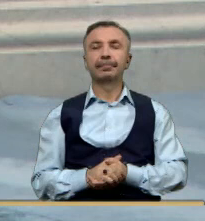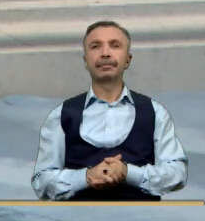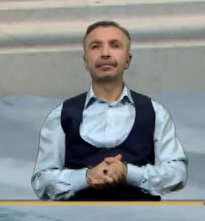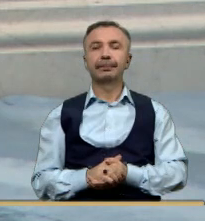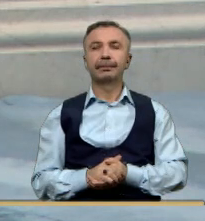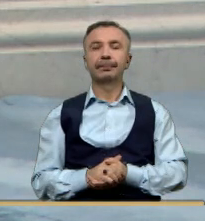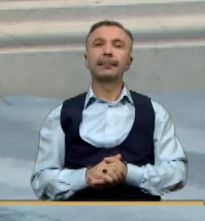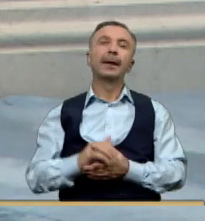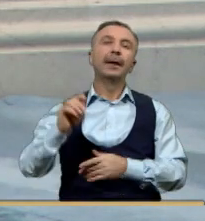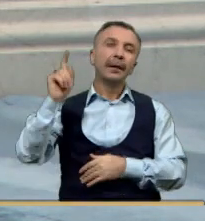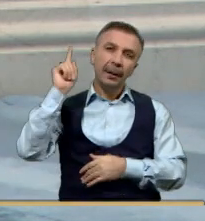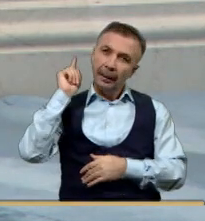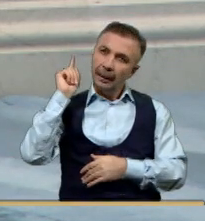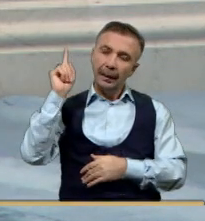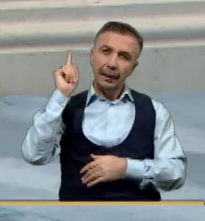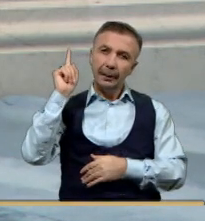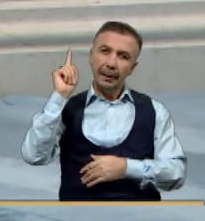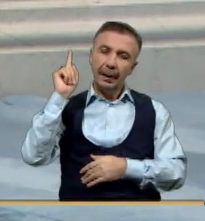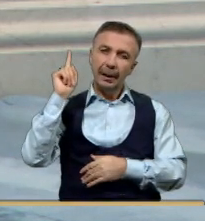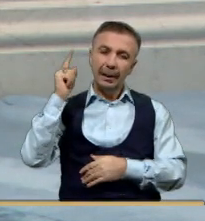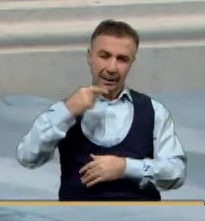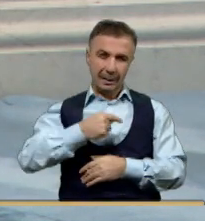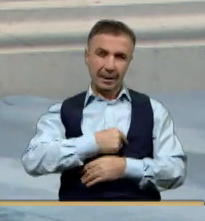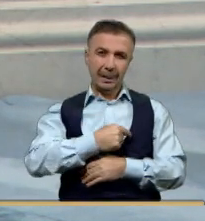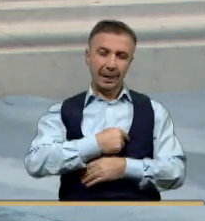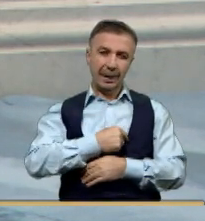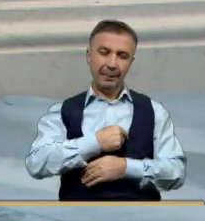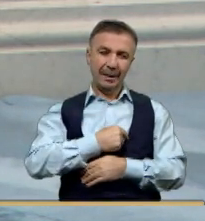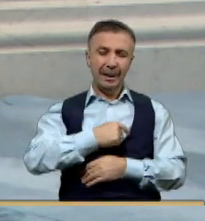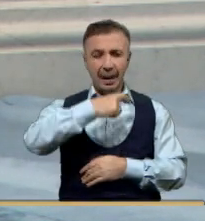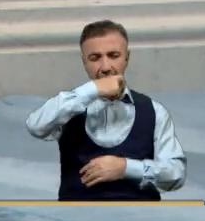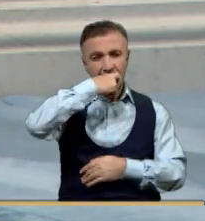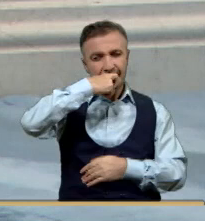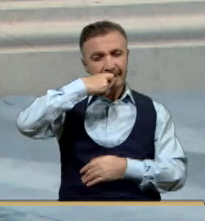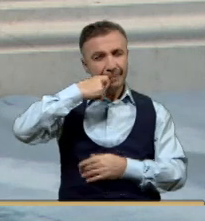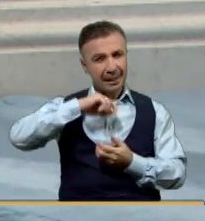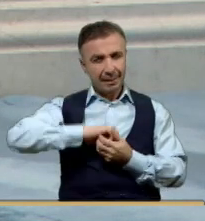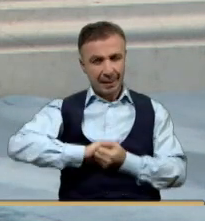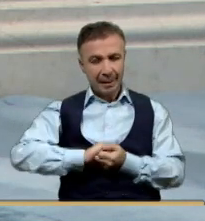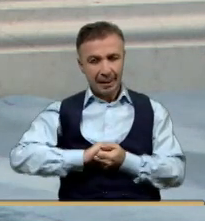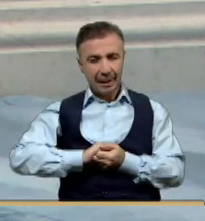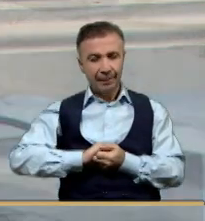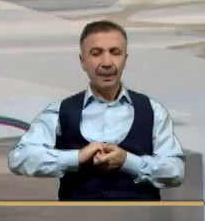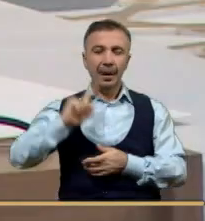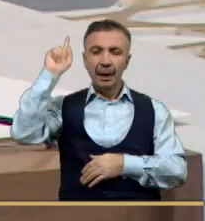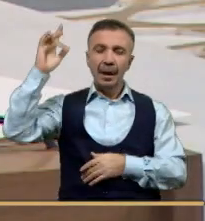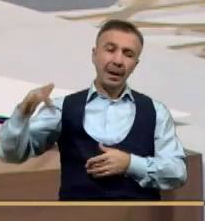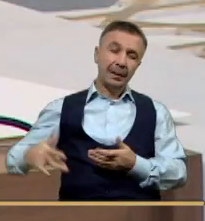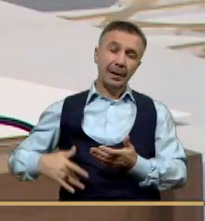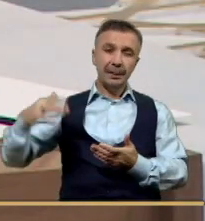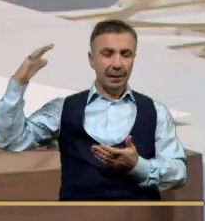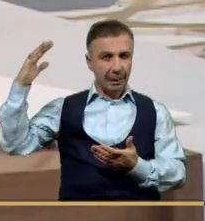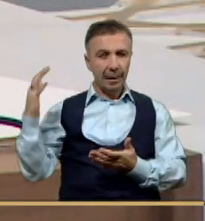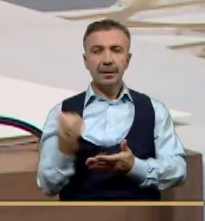الْمُتَّقِينَ Allah özünden, samimiyetle, Allah rızasını